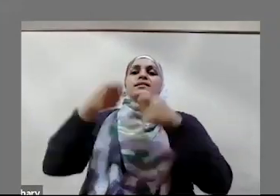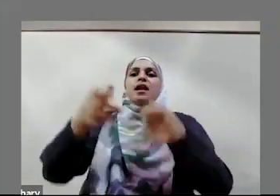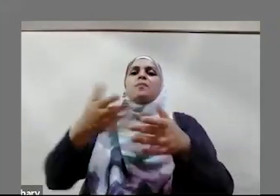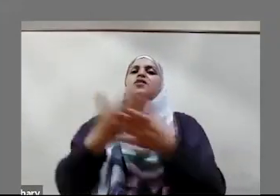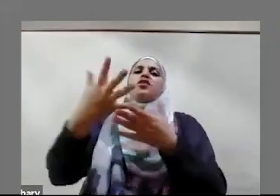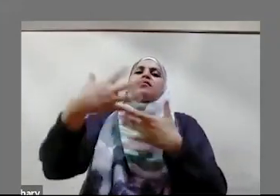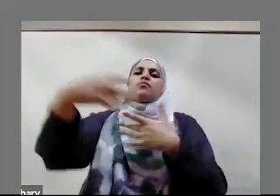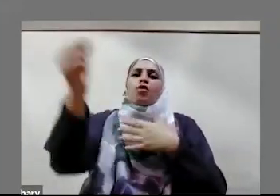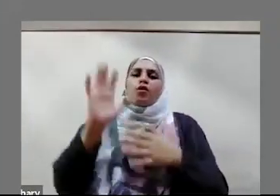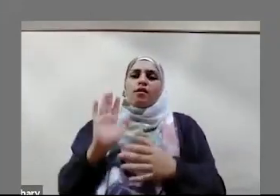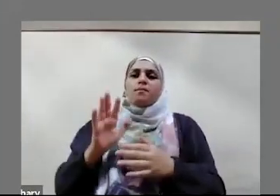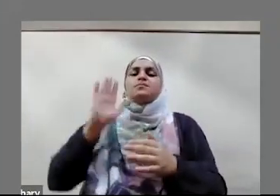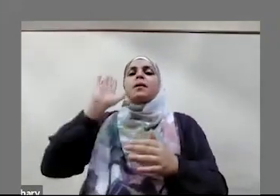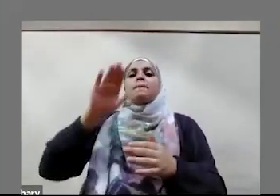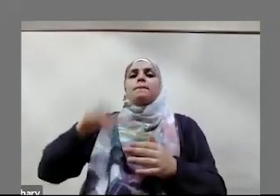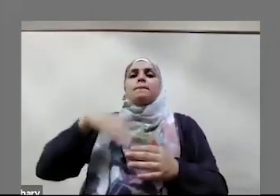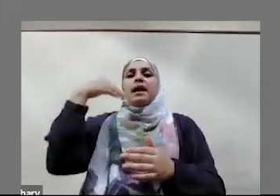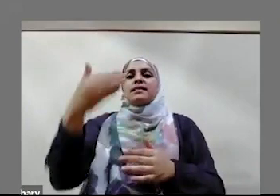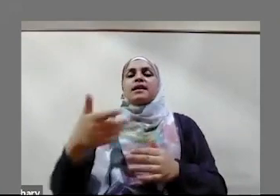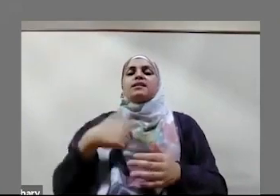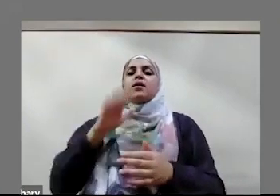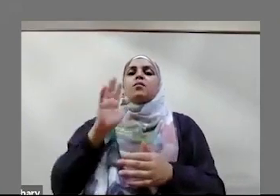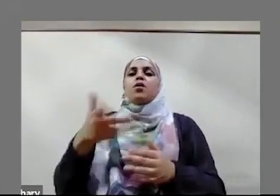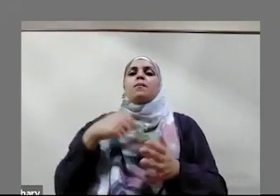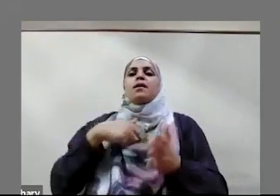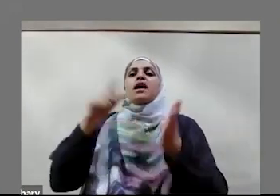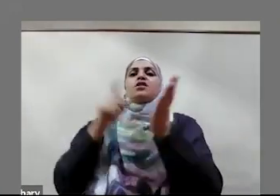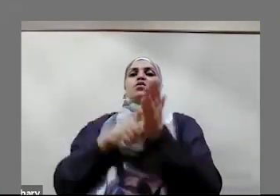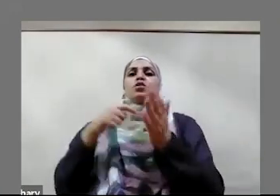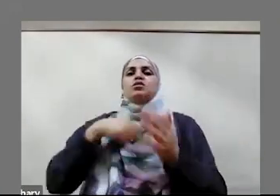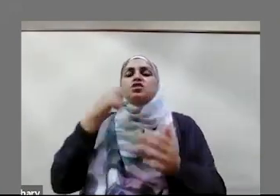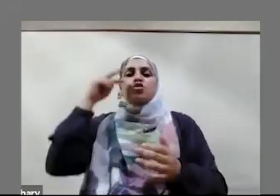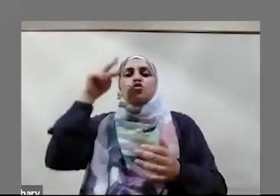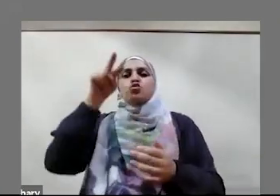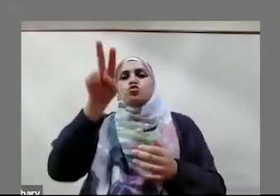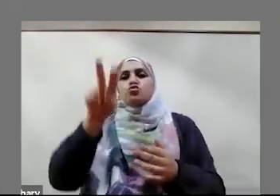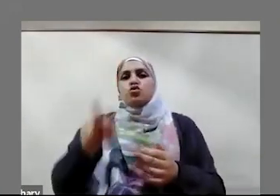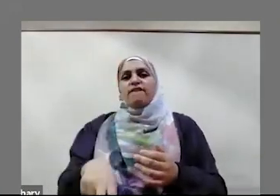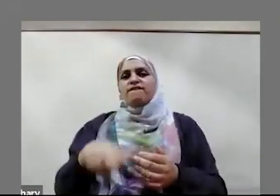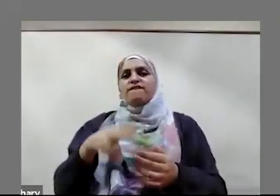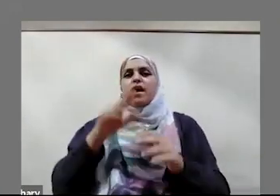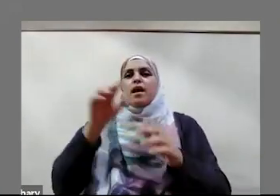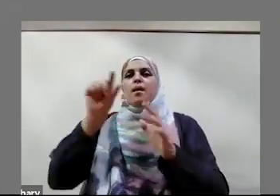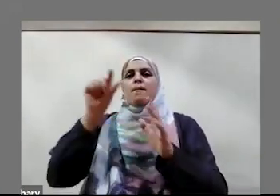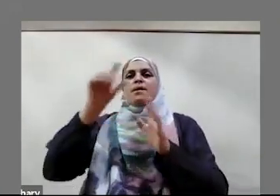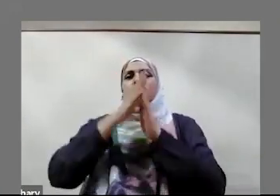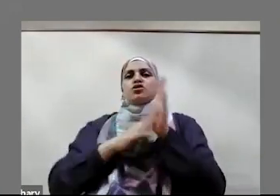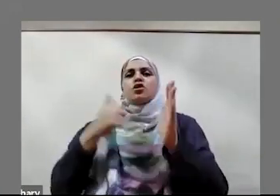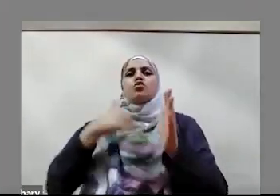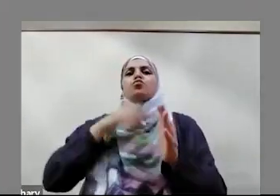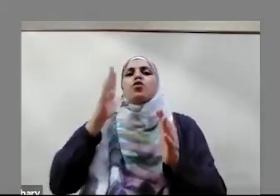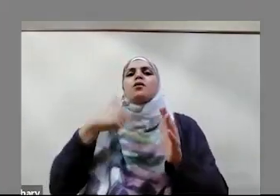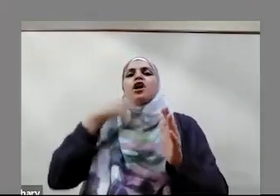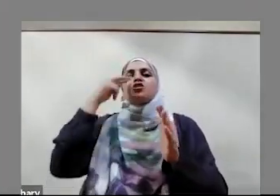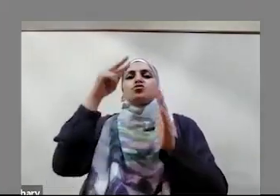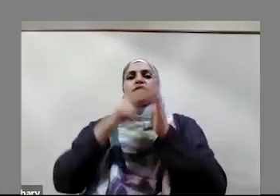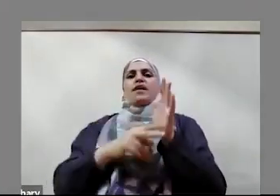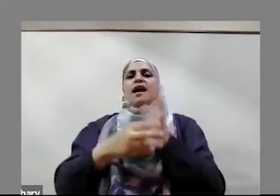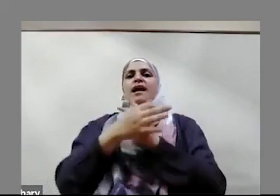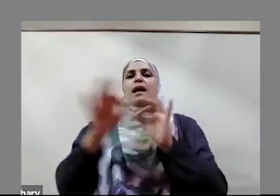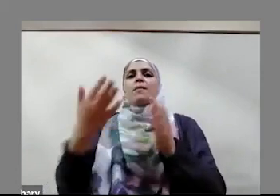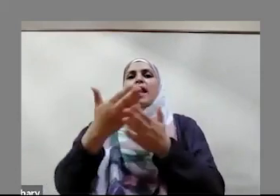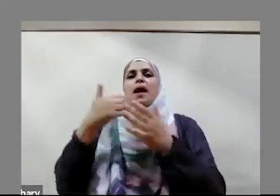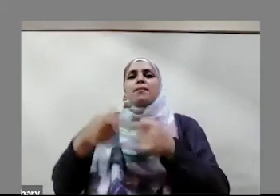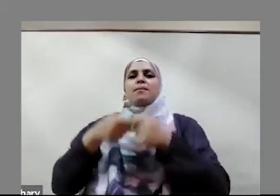أعملها إن أنا أدوس على بريفيو أبليكيشن. بريفيو أبليكيشن دي بتخليني أقدر أشوف الأبليكيشن قبل ما